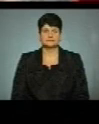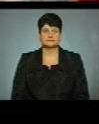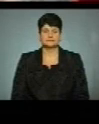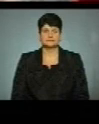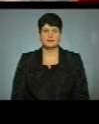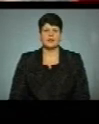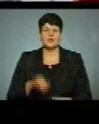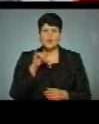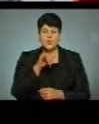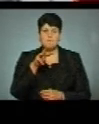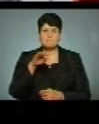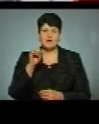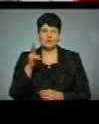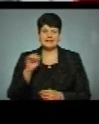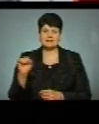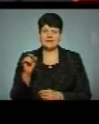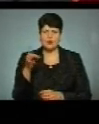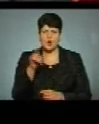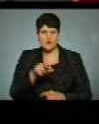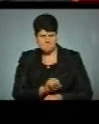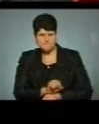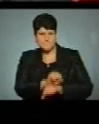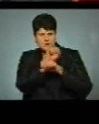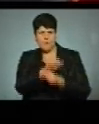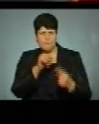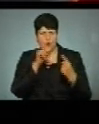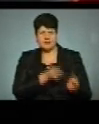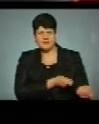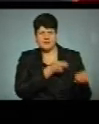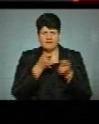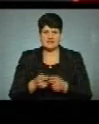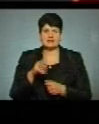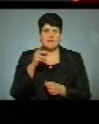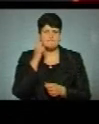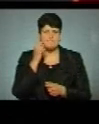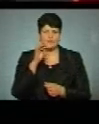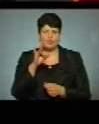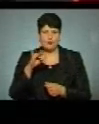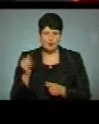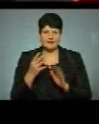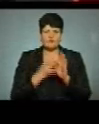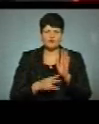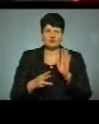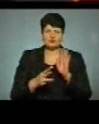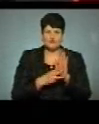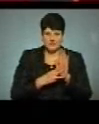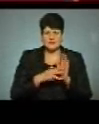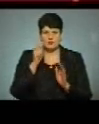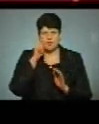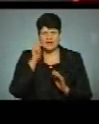У Миколинцях Теребовлянського району люди протестують проти ввезення до Медоборів 98 евакуйованих з Китаю